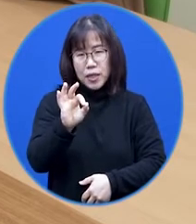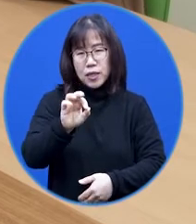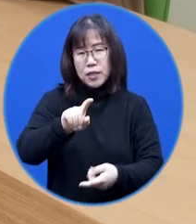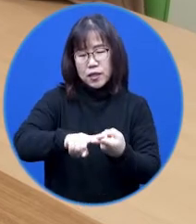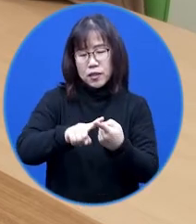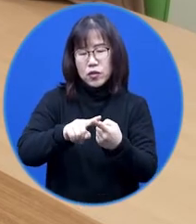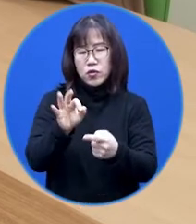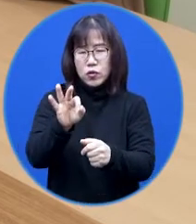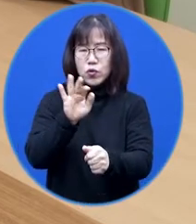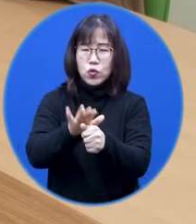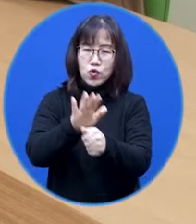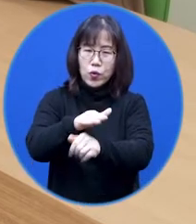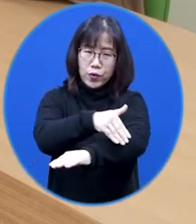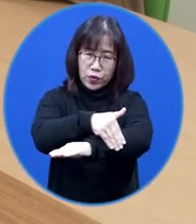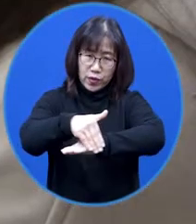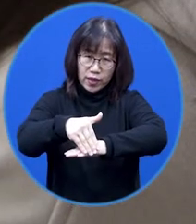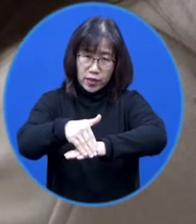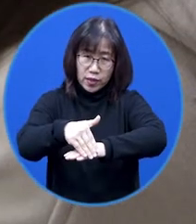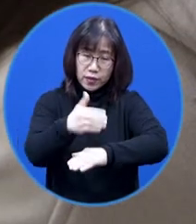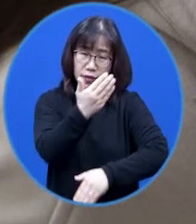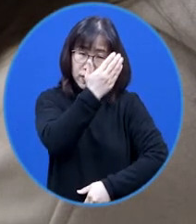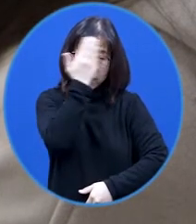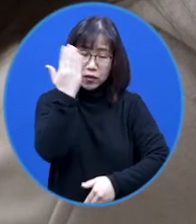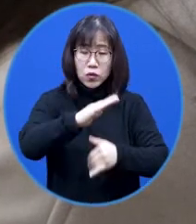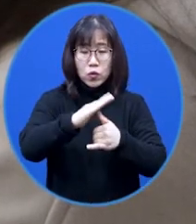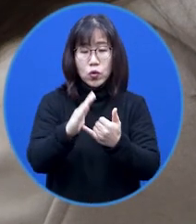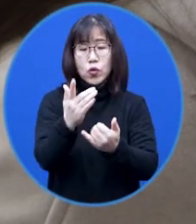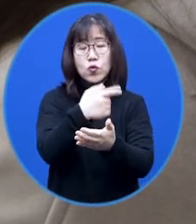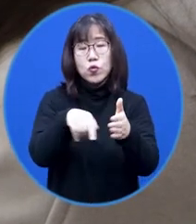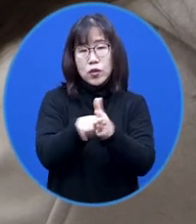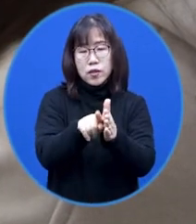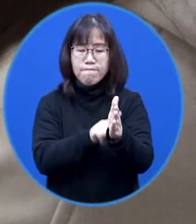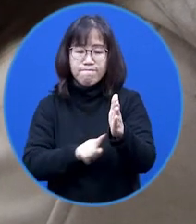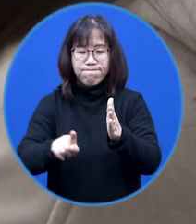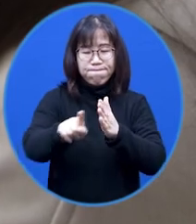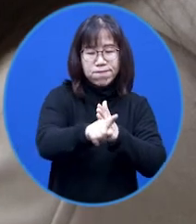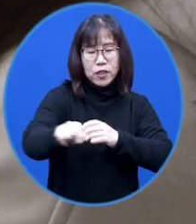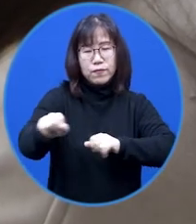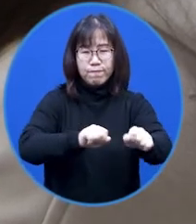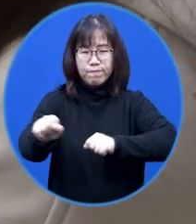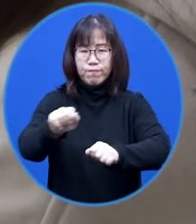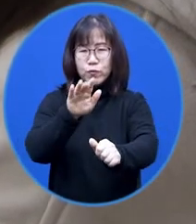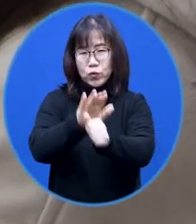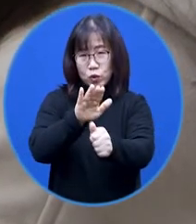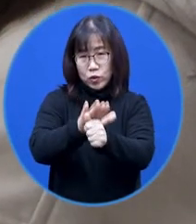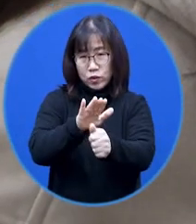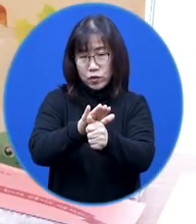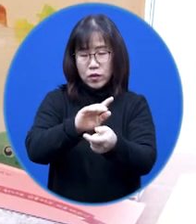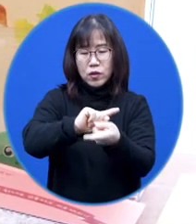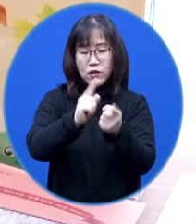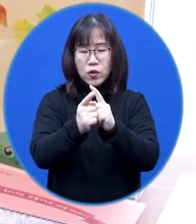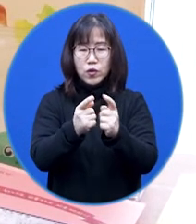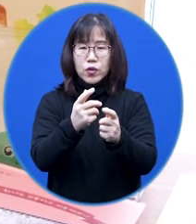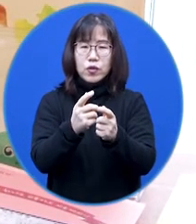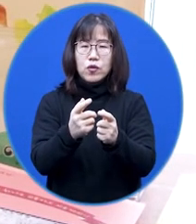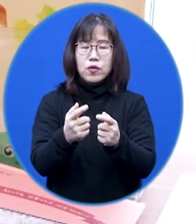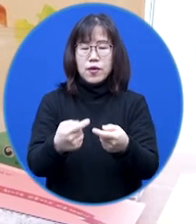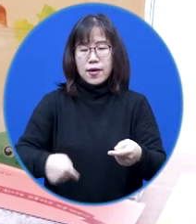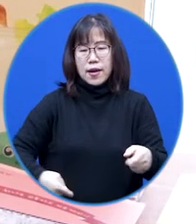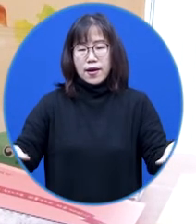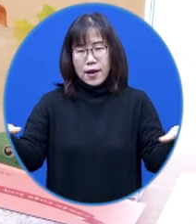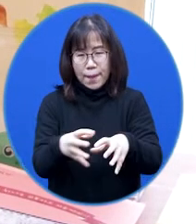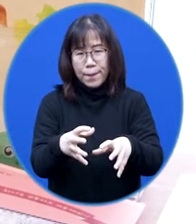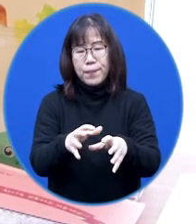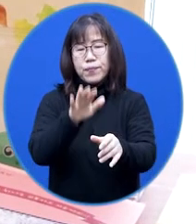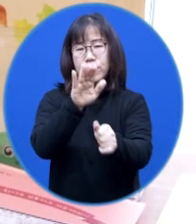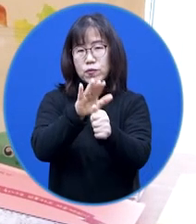등 각종 지원 사업에 나섭니다. 강서구는 위기 청소년에 대한 선제적인 지원과 선도를 위해